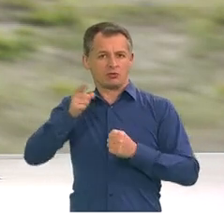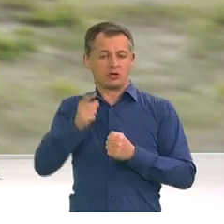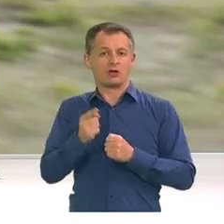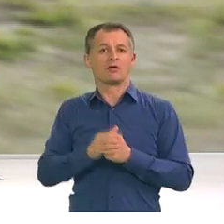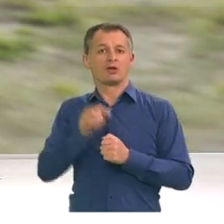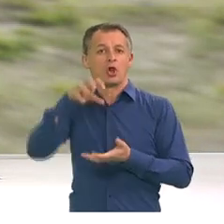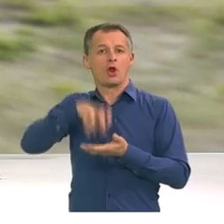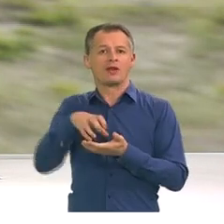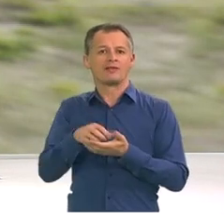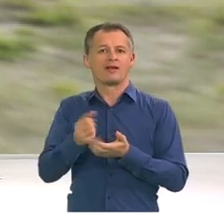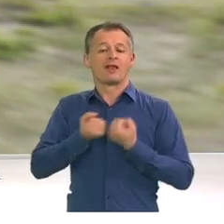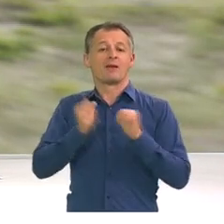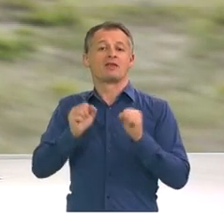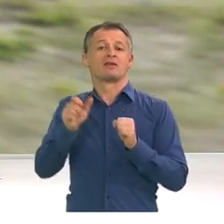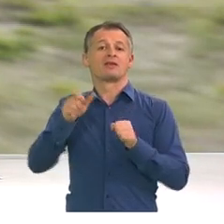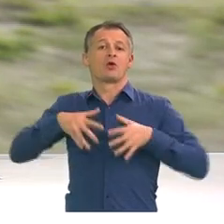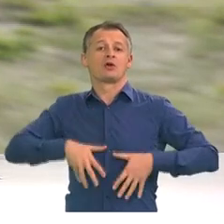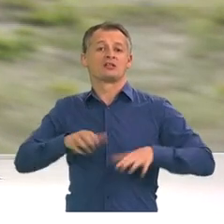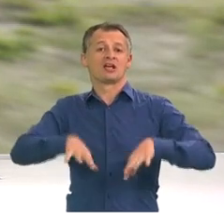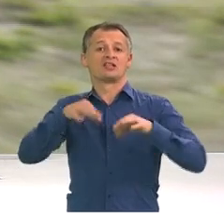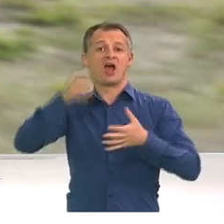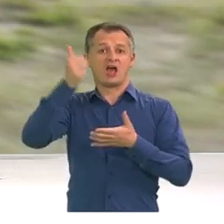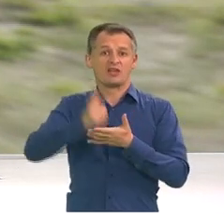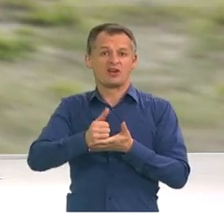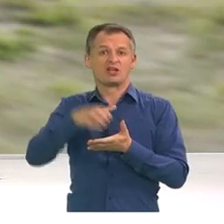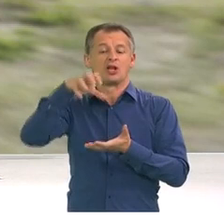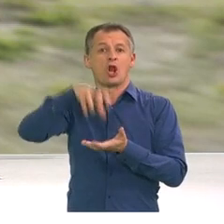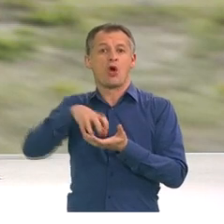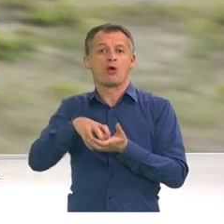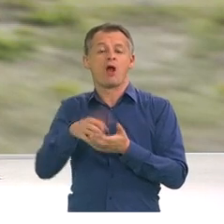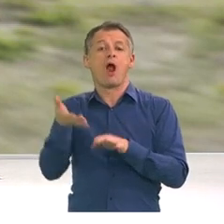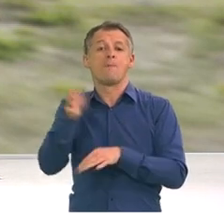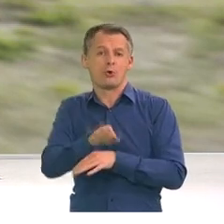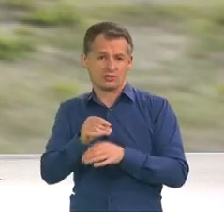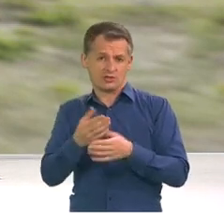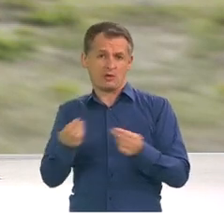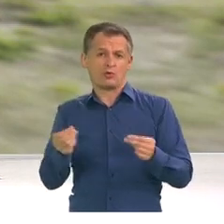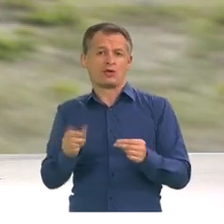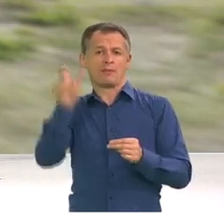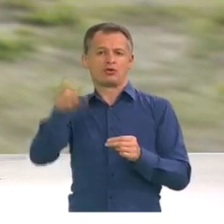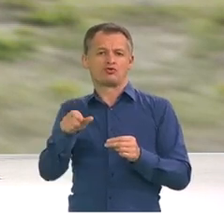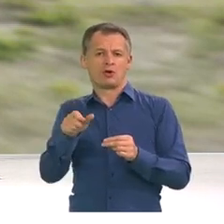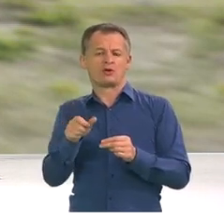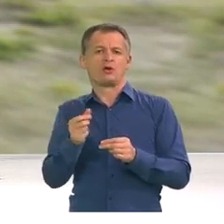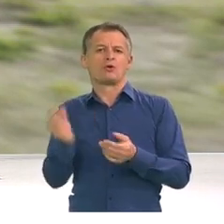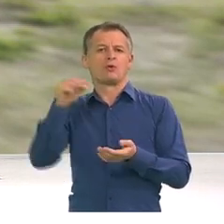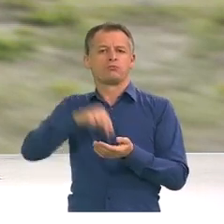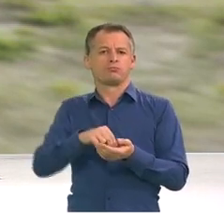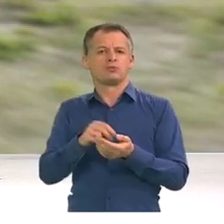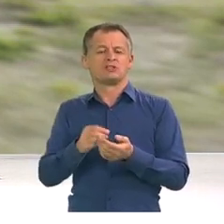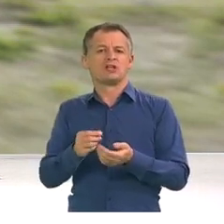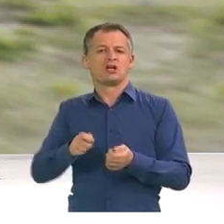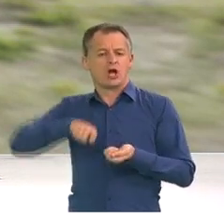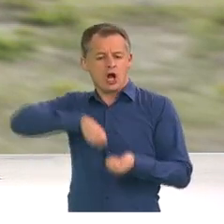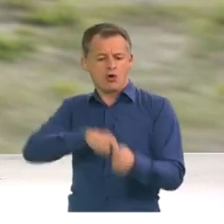Într-o localitate liberată de ucraineni s-a găsit o adevărată cameră a morții, iar anchetatorii spun că mai mulți prizonieri ar fi fost îngropați de vii. Tot